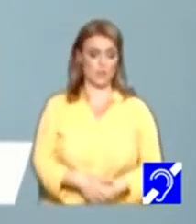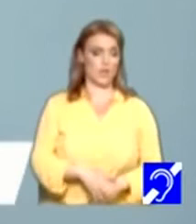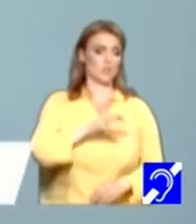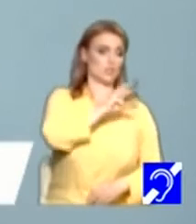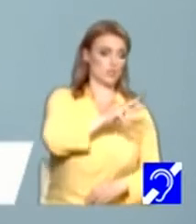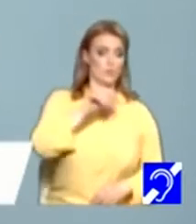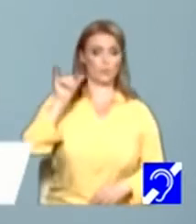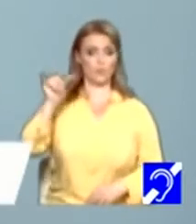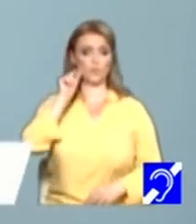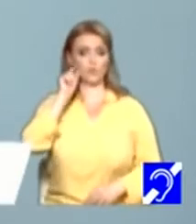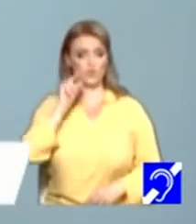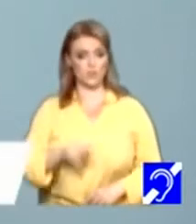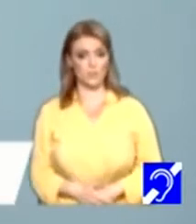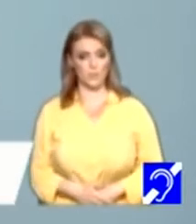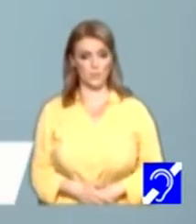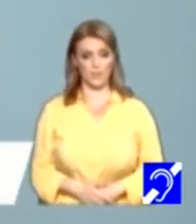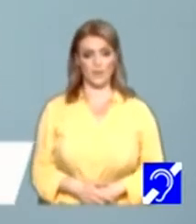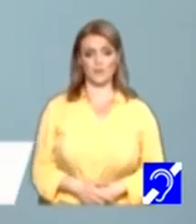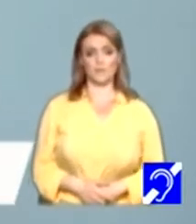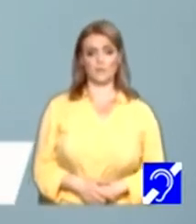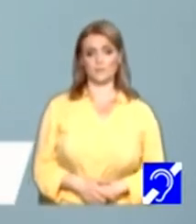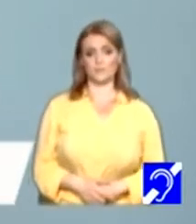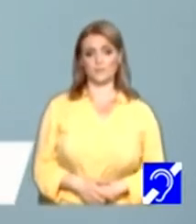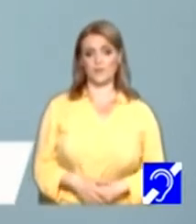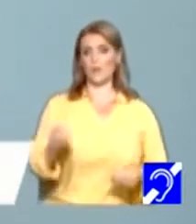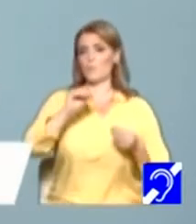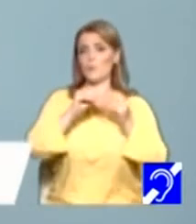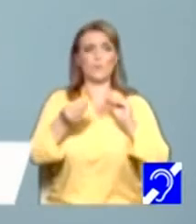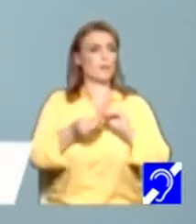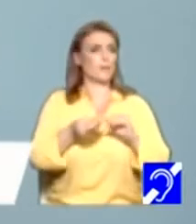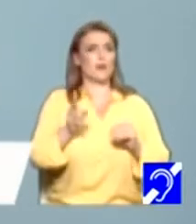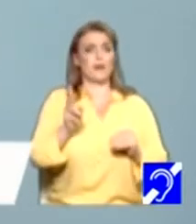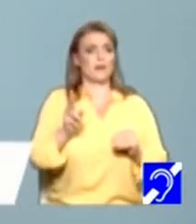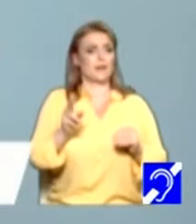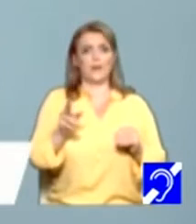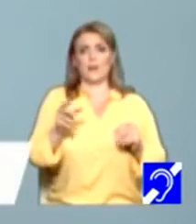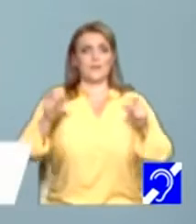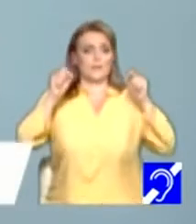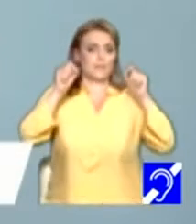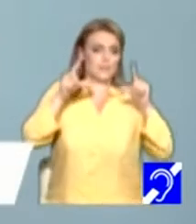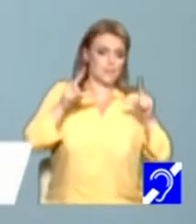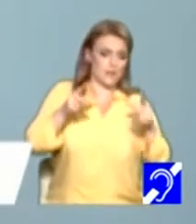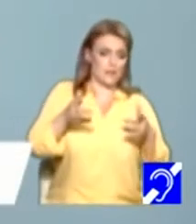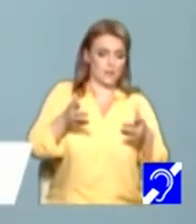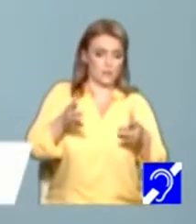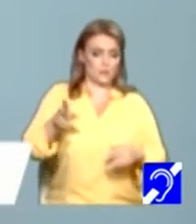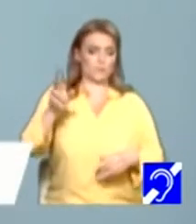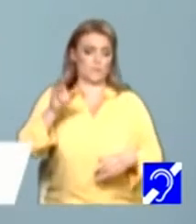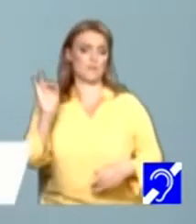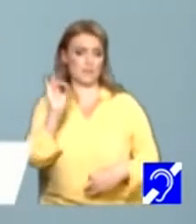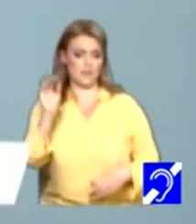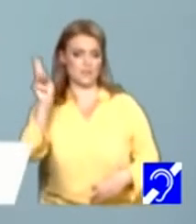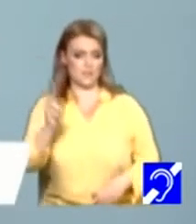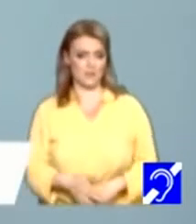bărbații. Problemele care nu sunt populiste, nu trezesc slogane, nu aduc dividende politice, problemele care